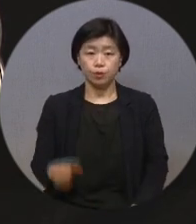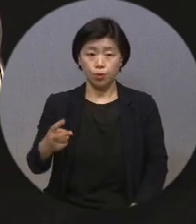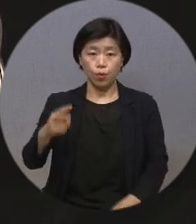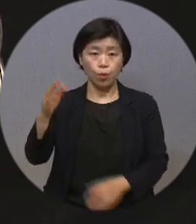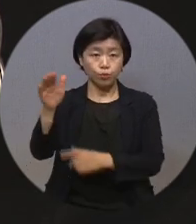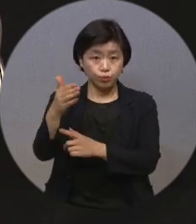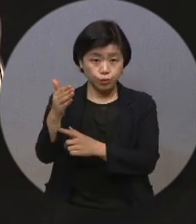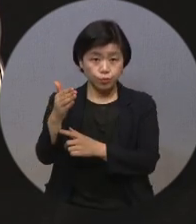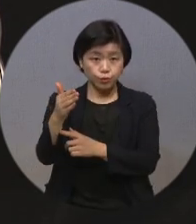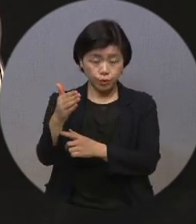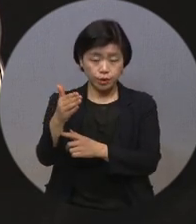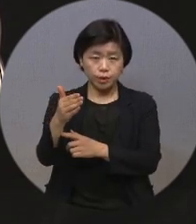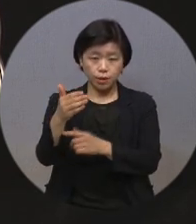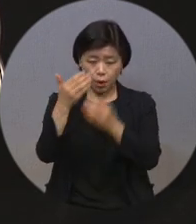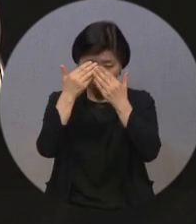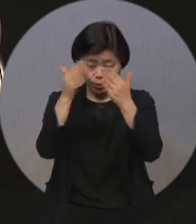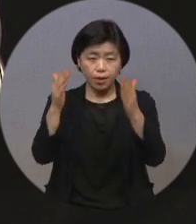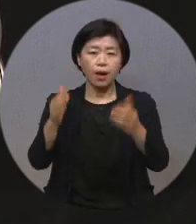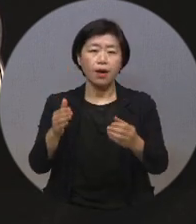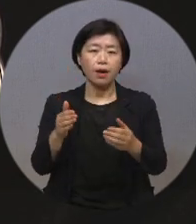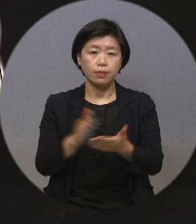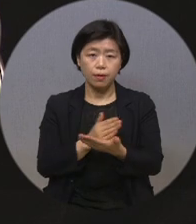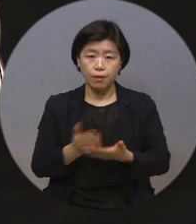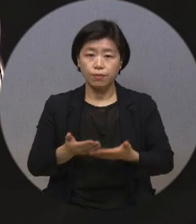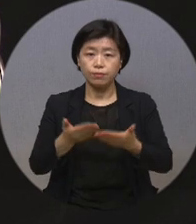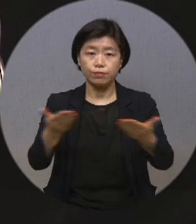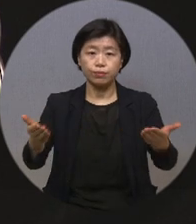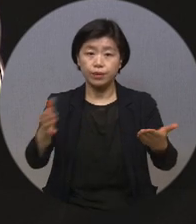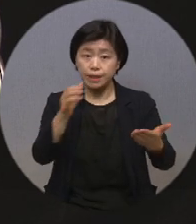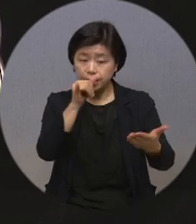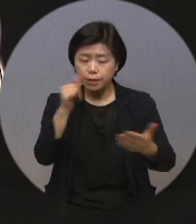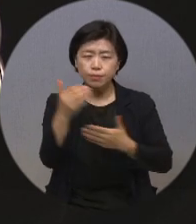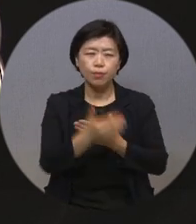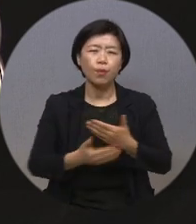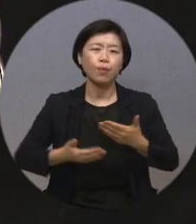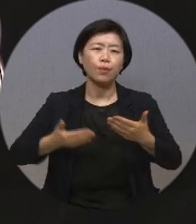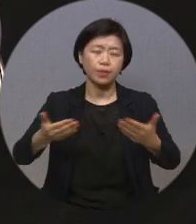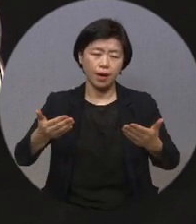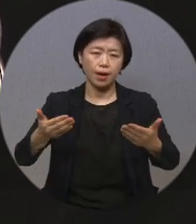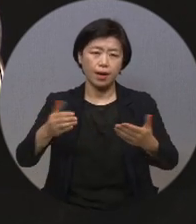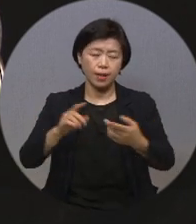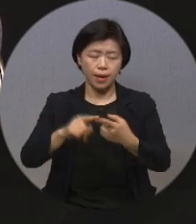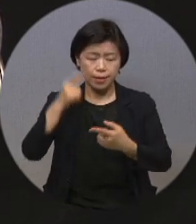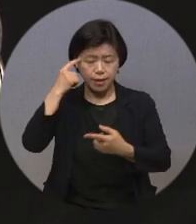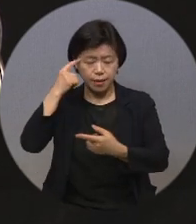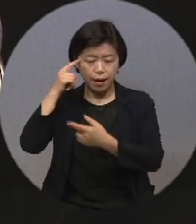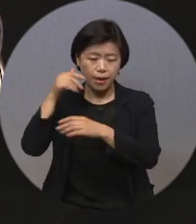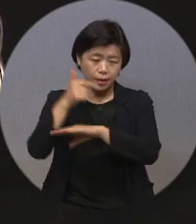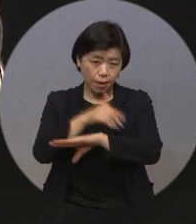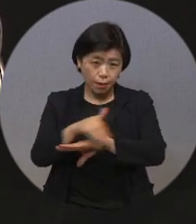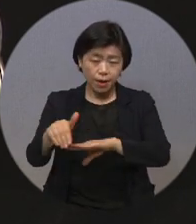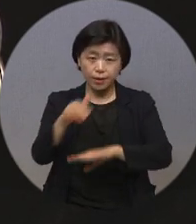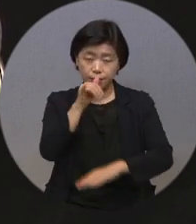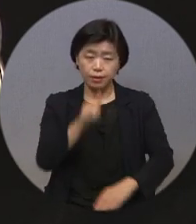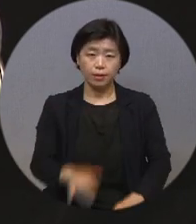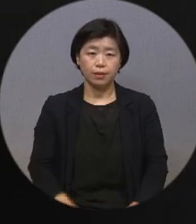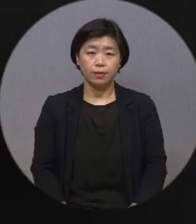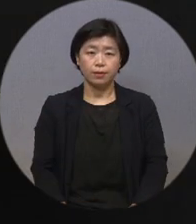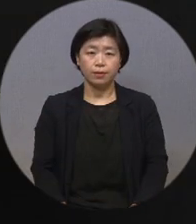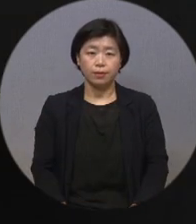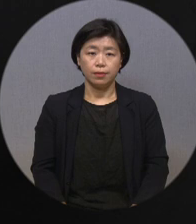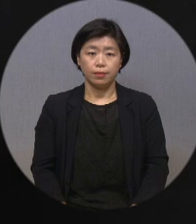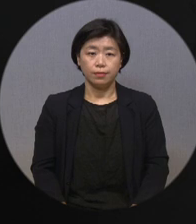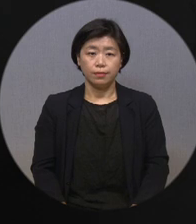줄수 있는 것도 만들어서 물려줄 것을 계획하고 있습니다.